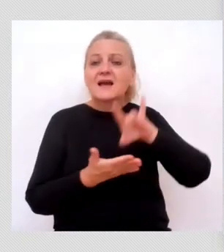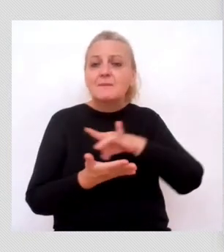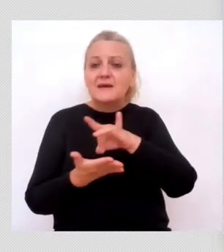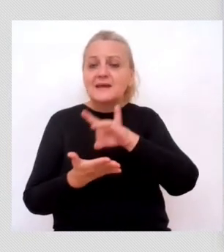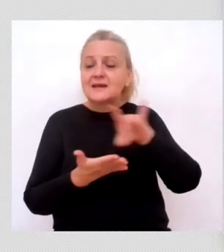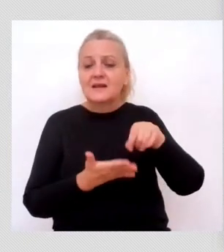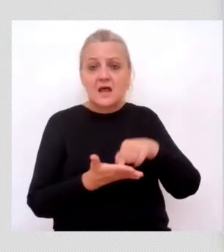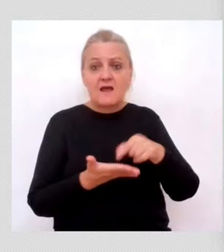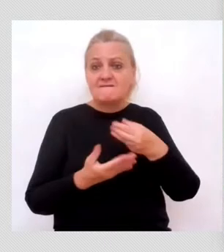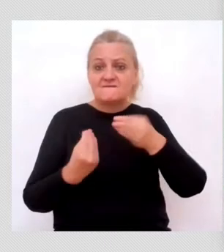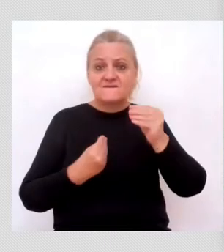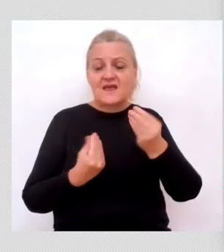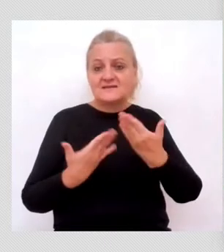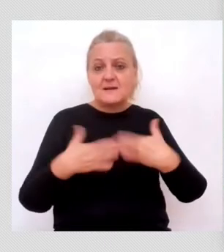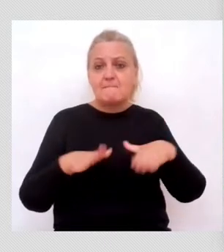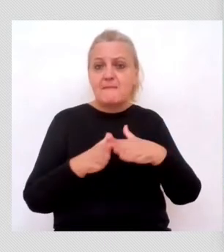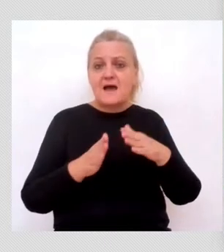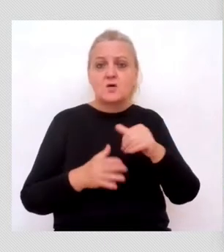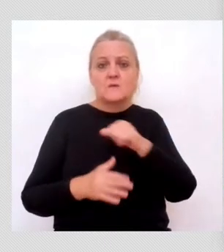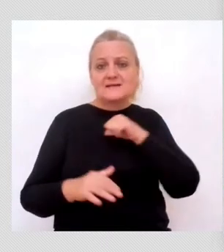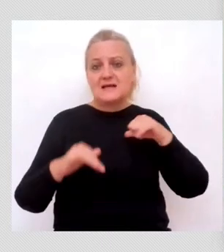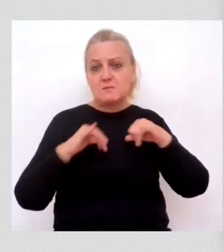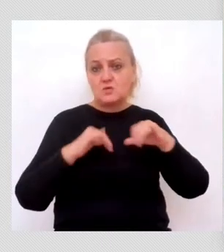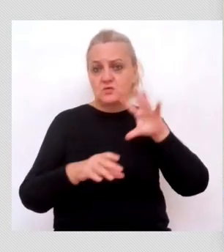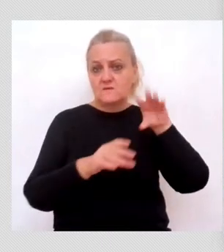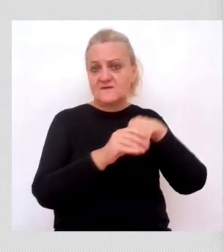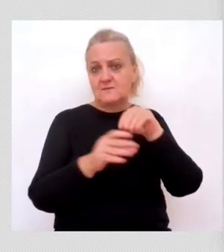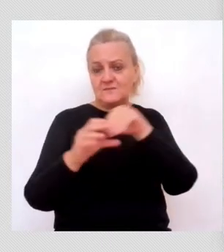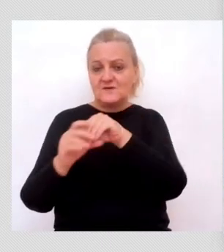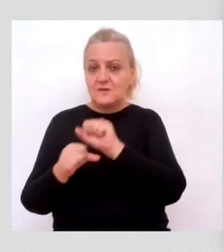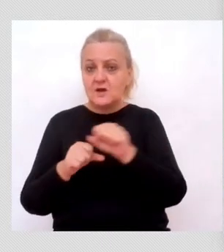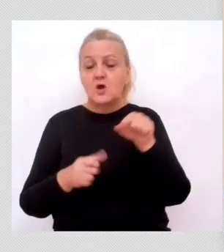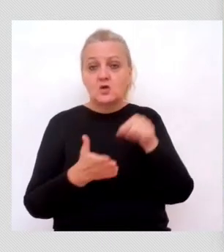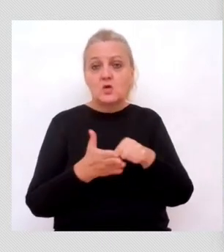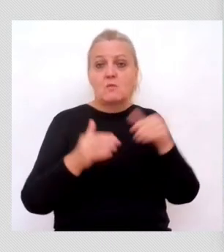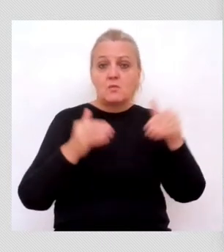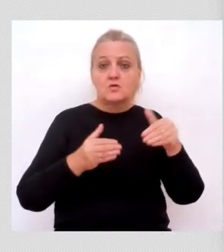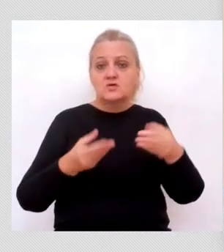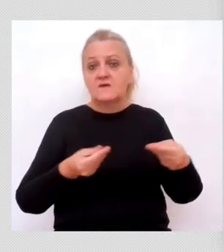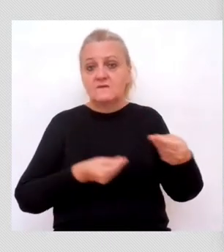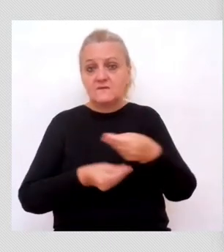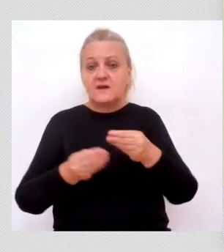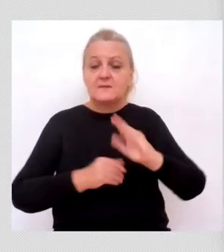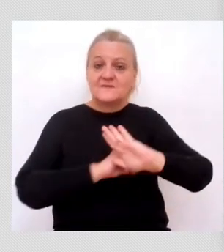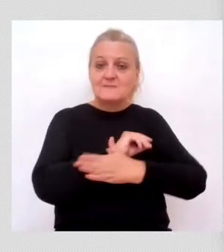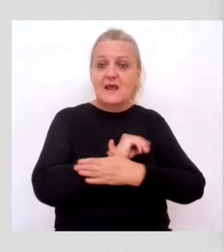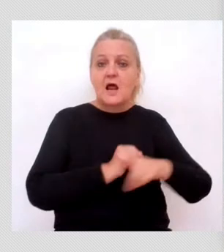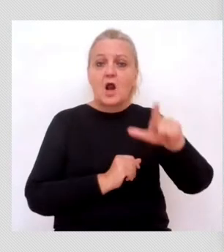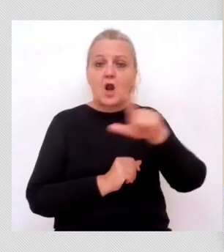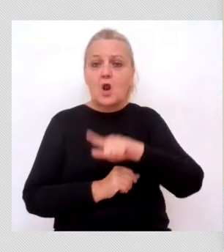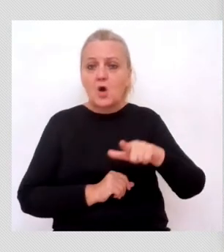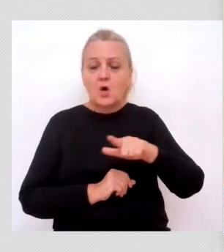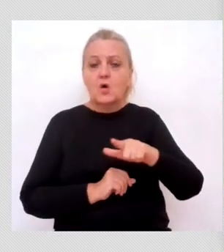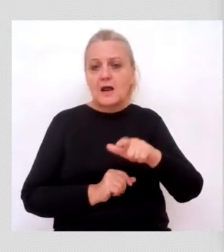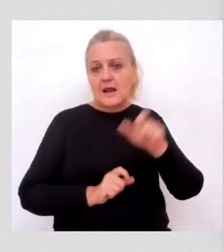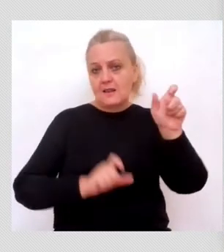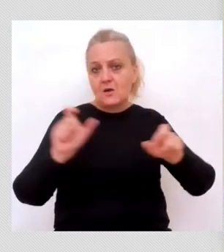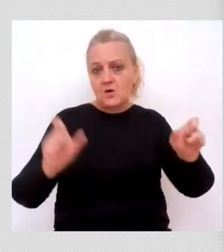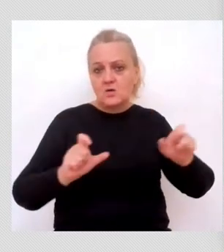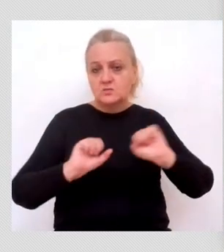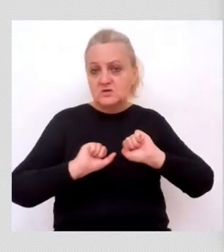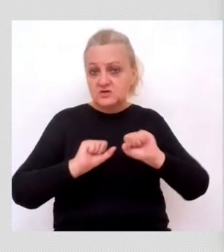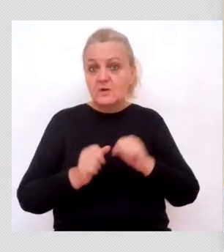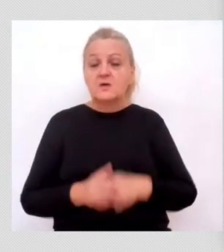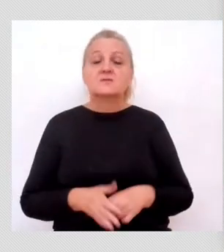majątku samorządowego i takich możliwości, powiedzmy, finansowych wspierania lokalnych aktorów. Myślę, że to jest